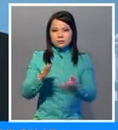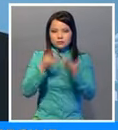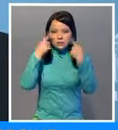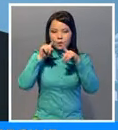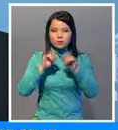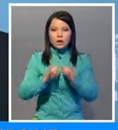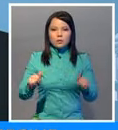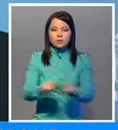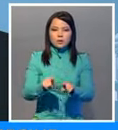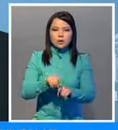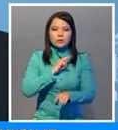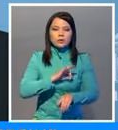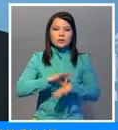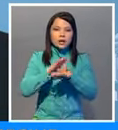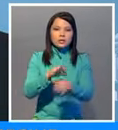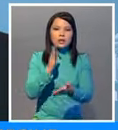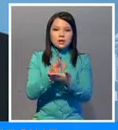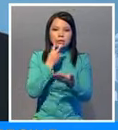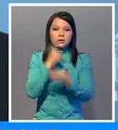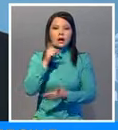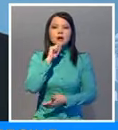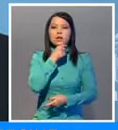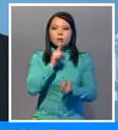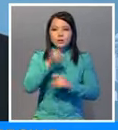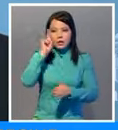индустриялық даму жолына да түсе алады. Сіздің елде экономикалық дамудың